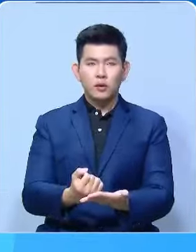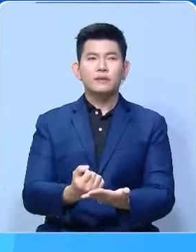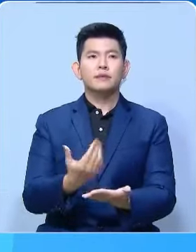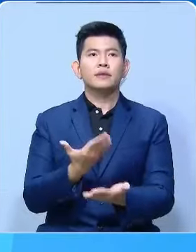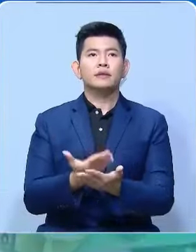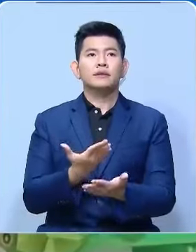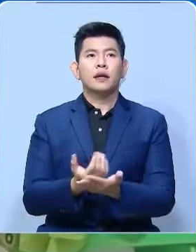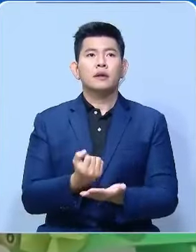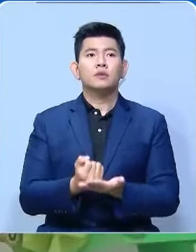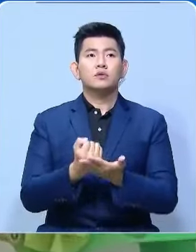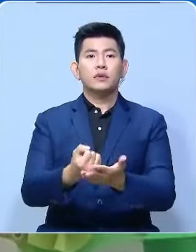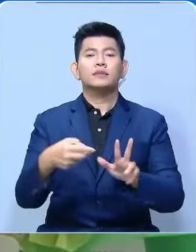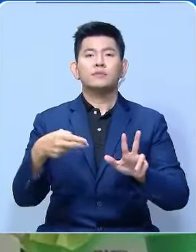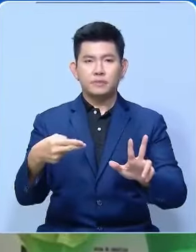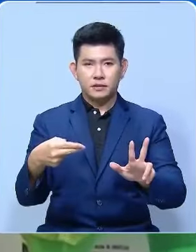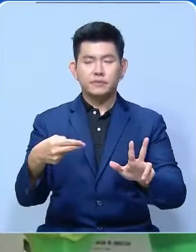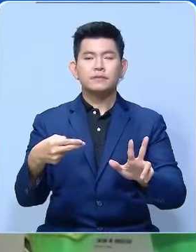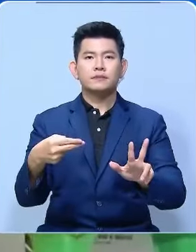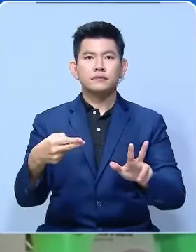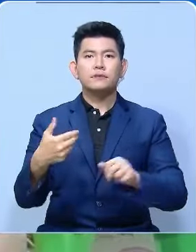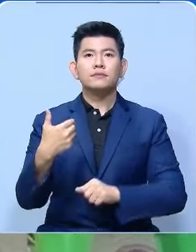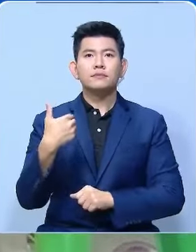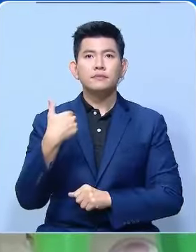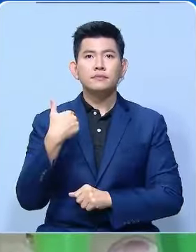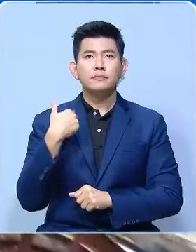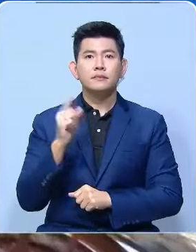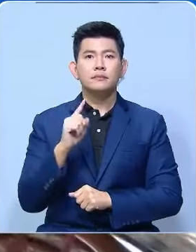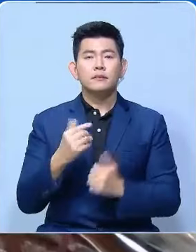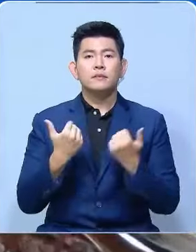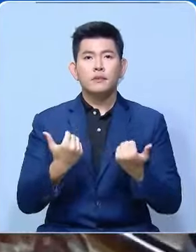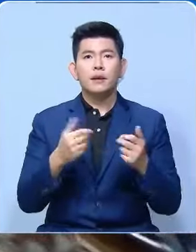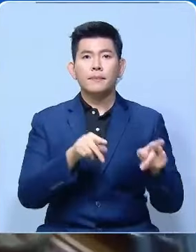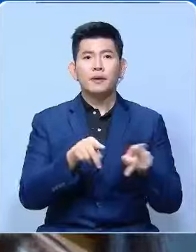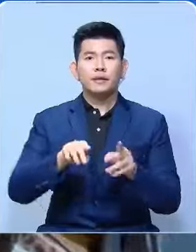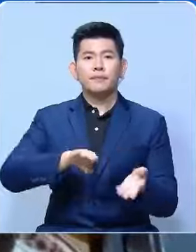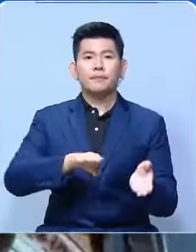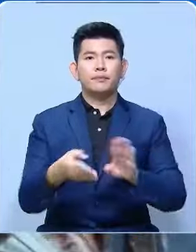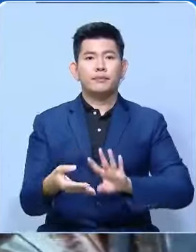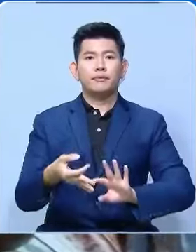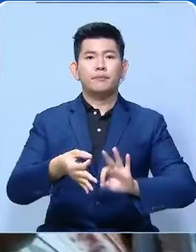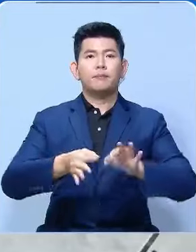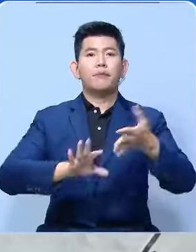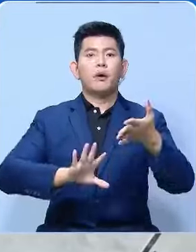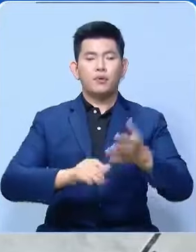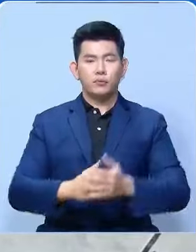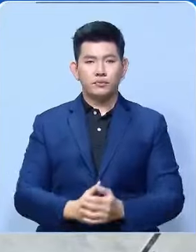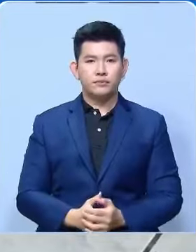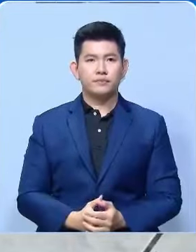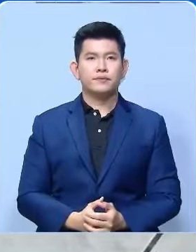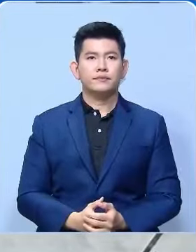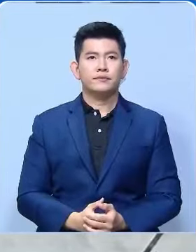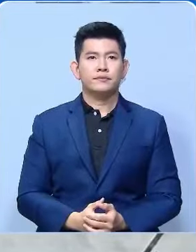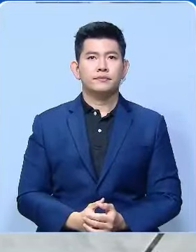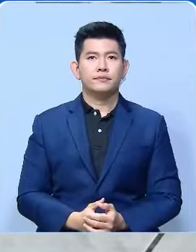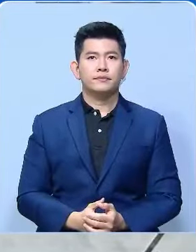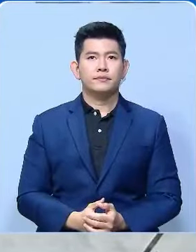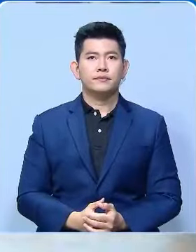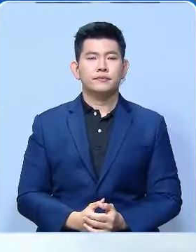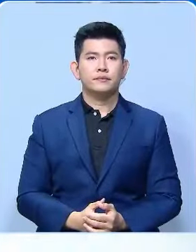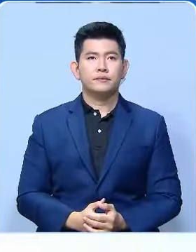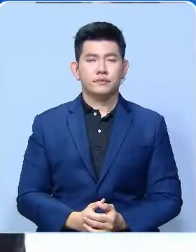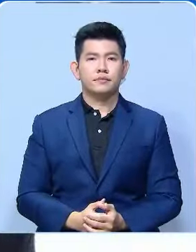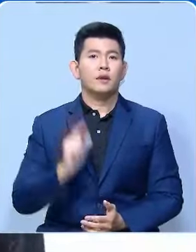เงินช่วยเหลือไปแล้วนะคะ 30,000บาทขณะเดียวกันคุณผู้ชมคะวันนี้ก็จะมีพิธีชาปนกิจศพผู้เสียชีวิตด้วยค่ะในระหว่างพิธีศพของ